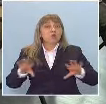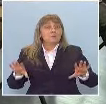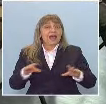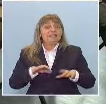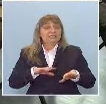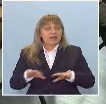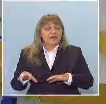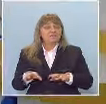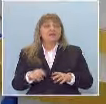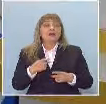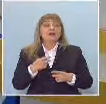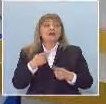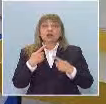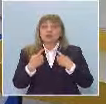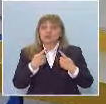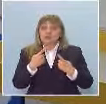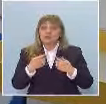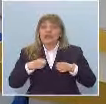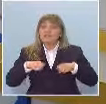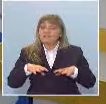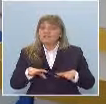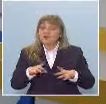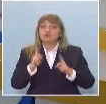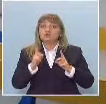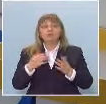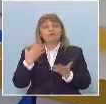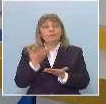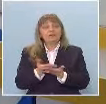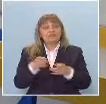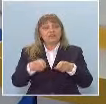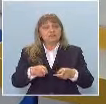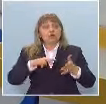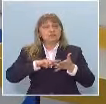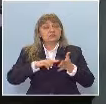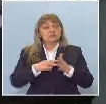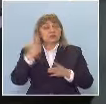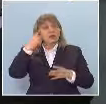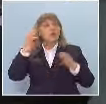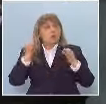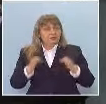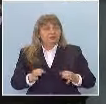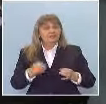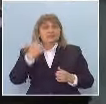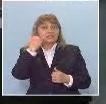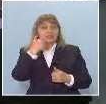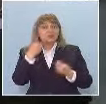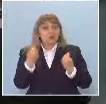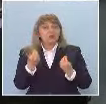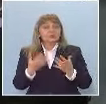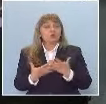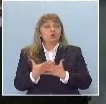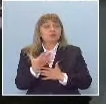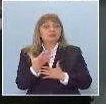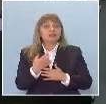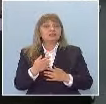моделиране и компютърни системи, споделя възможностите, които представя този проект. Убедила се в ползата от иновацията още по